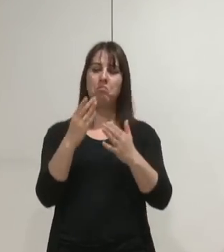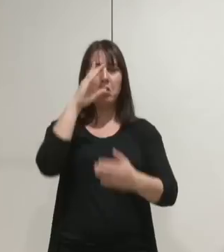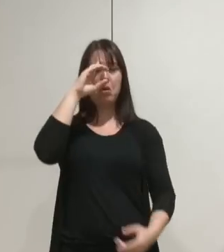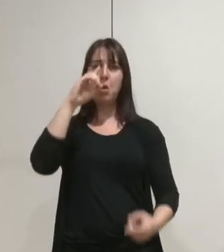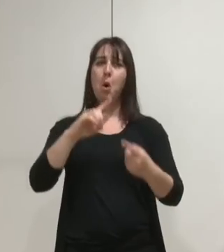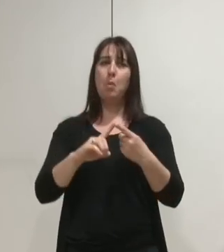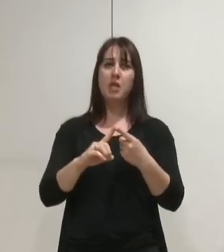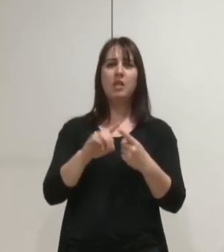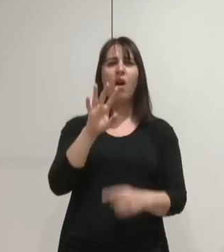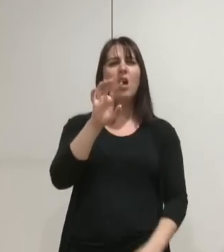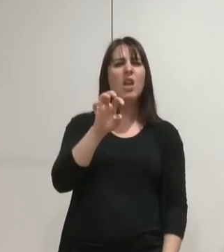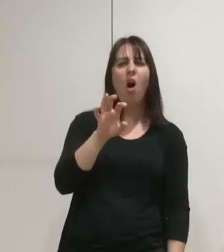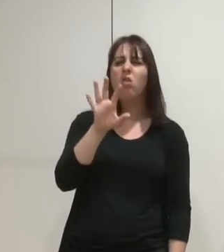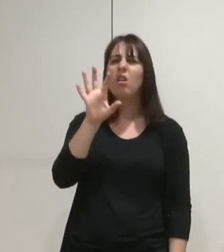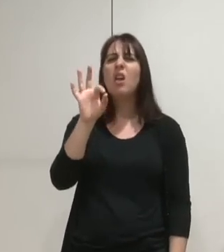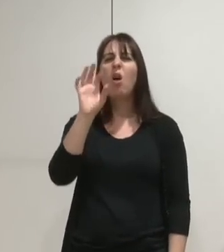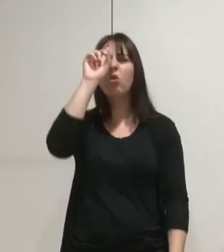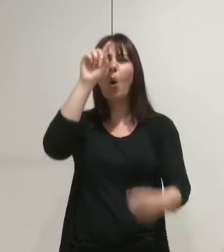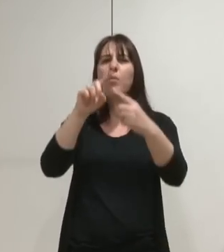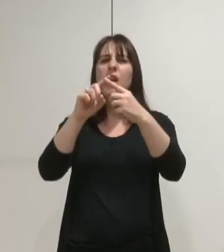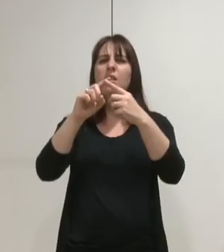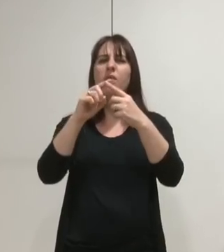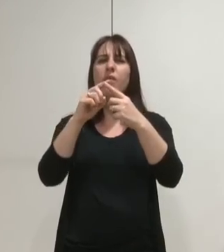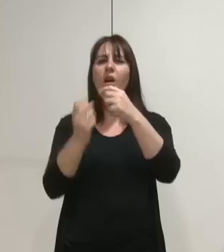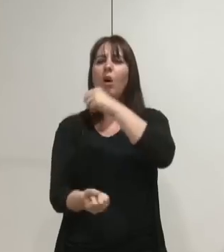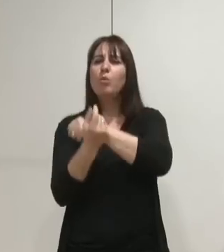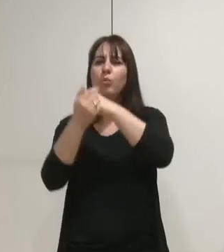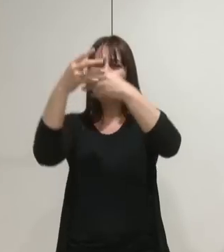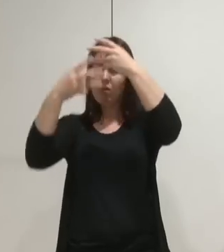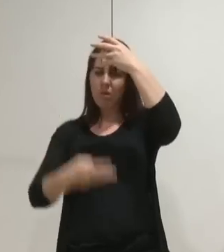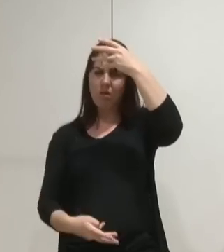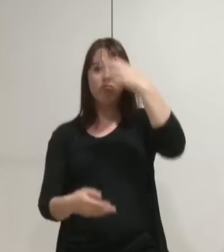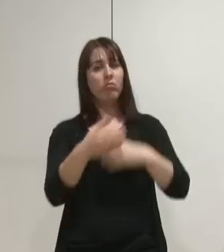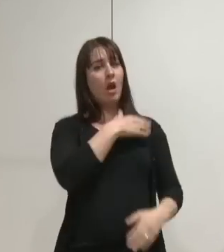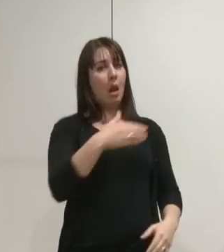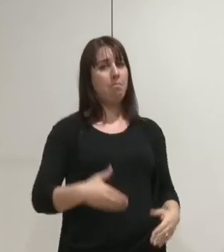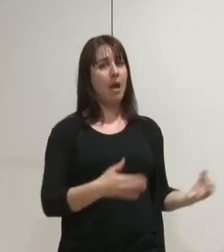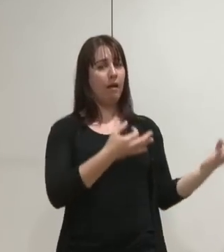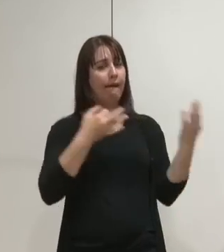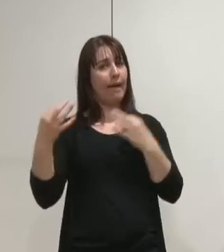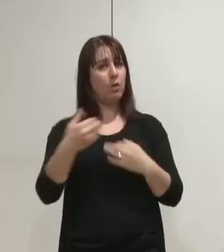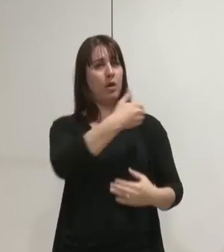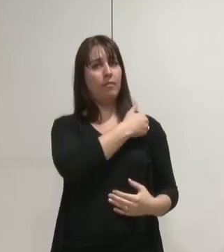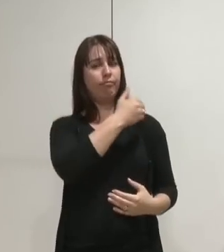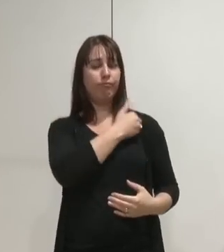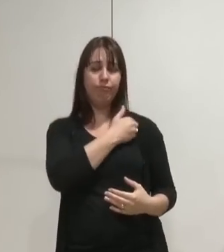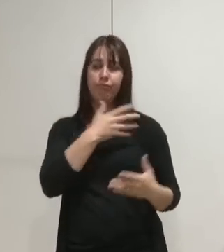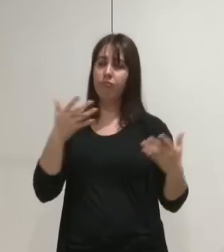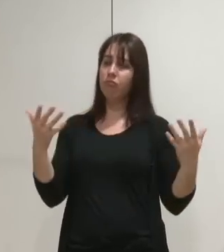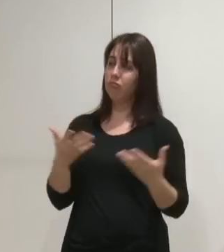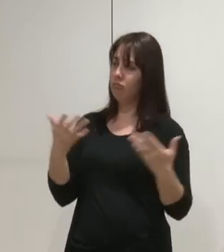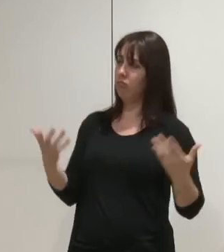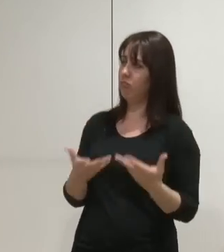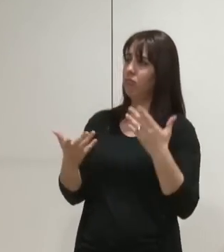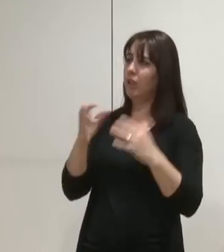était de 40 à 50 et que vous avez que le maire a régulièrement évoqué par le passé était désormais